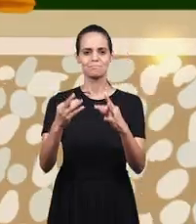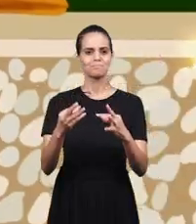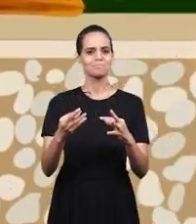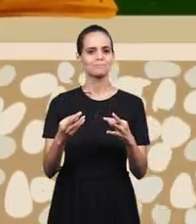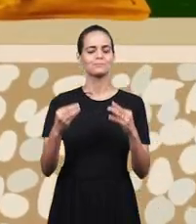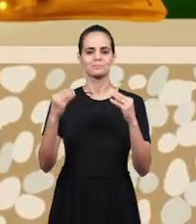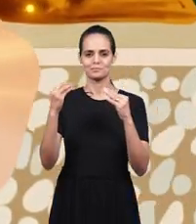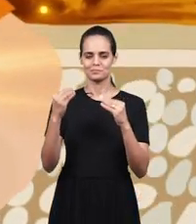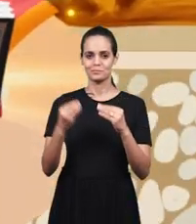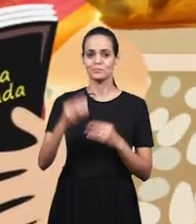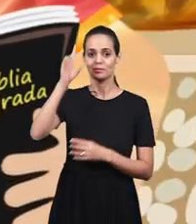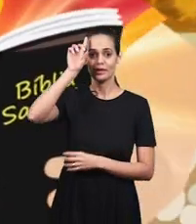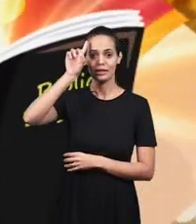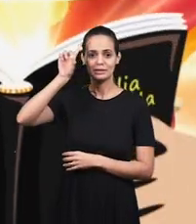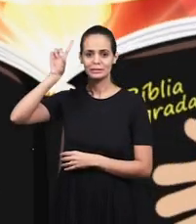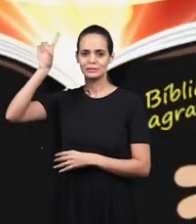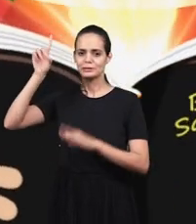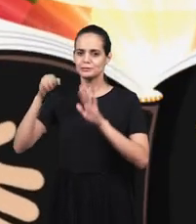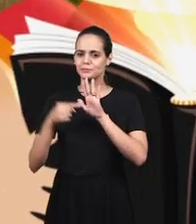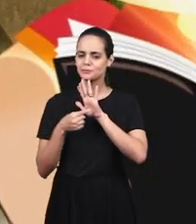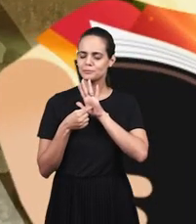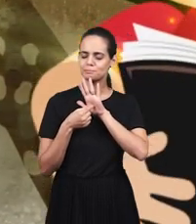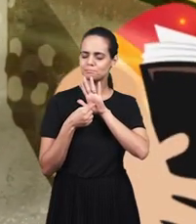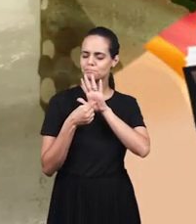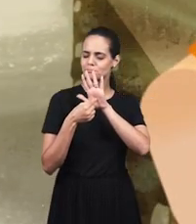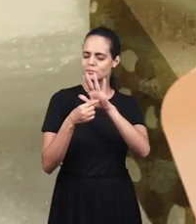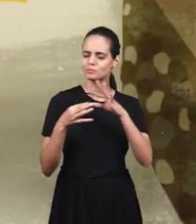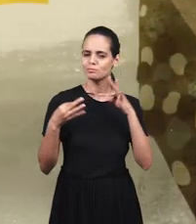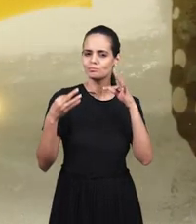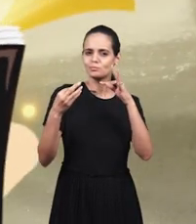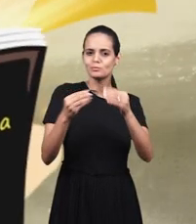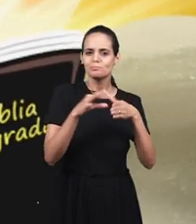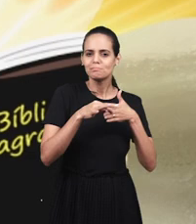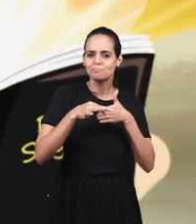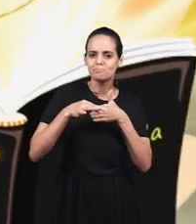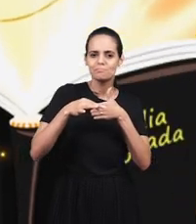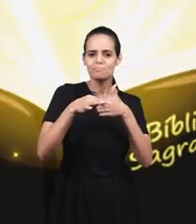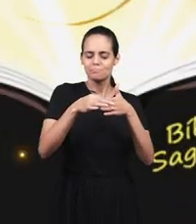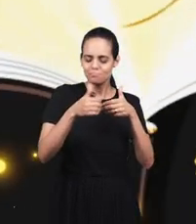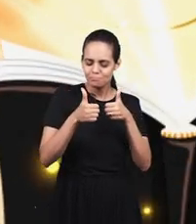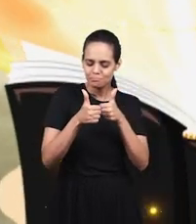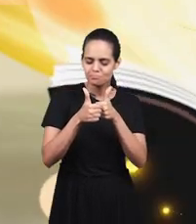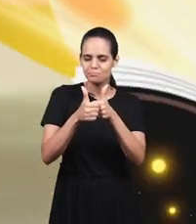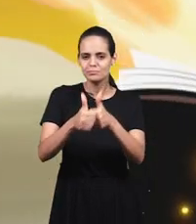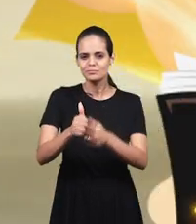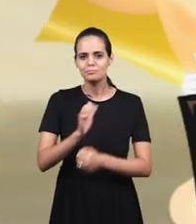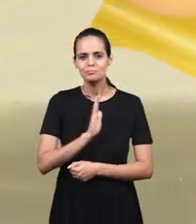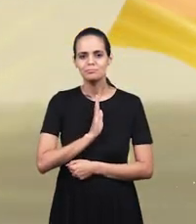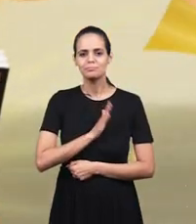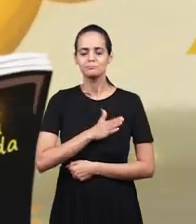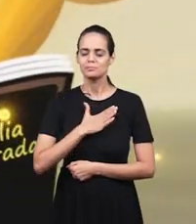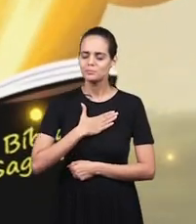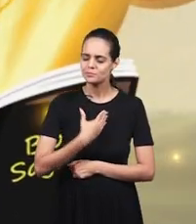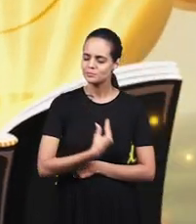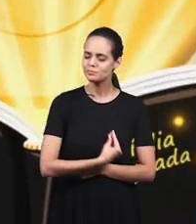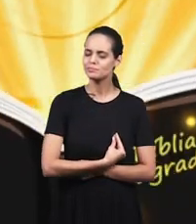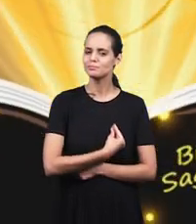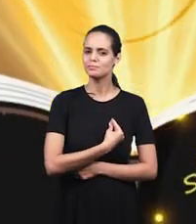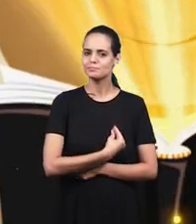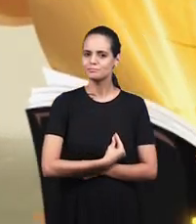открытая Богом. Она будет вести сердце мое.